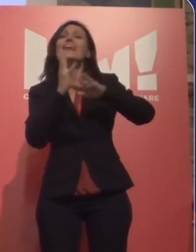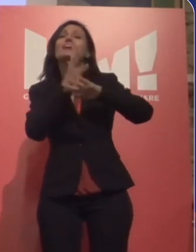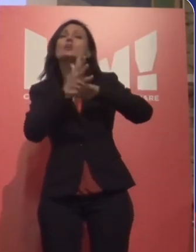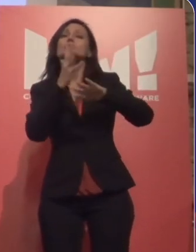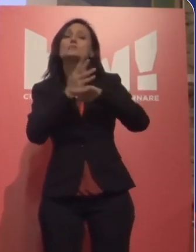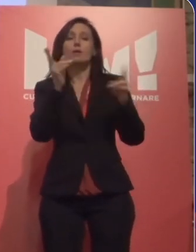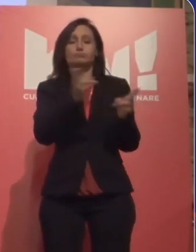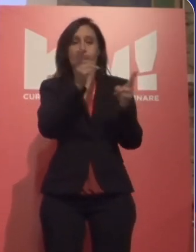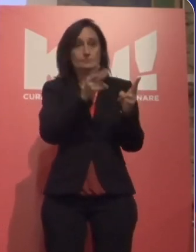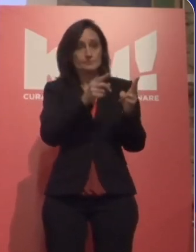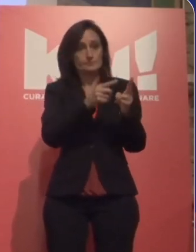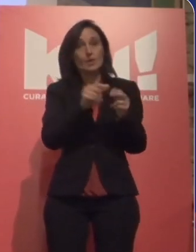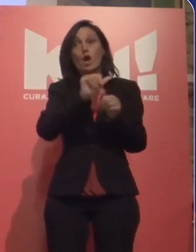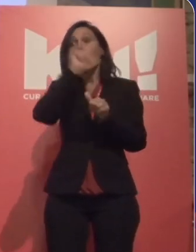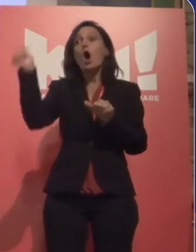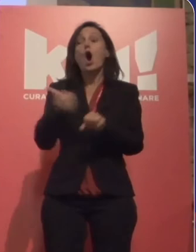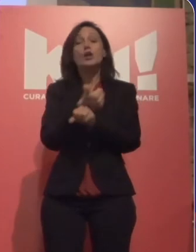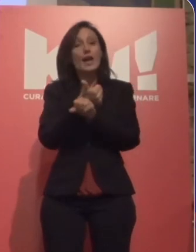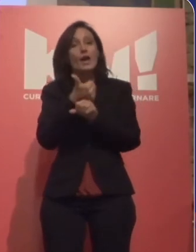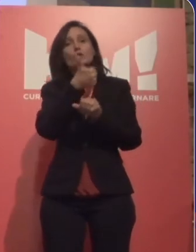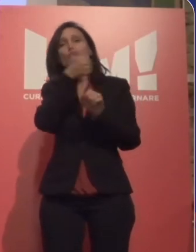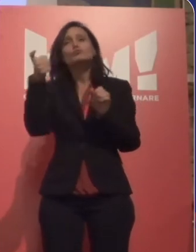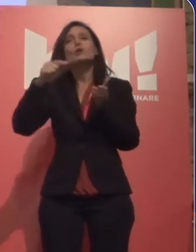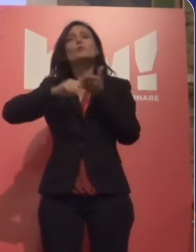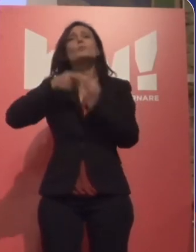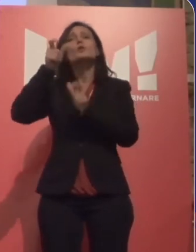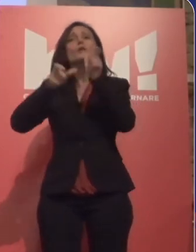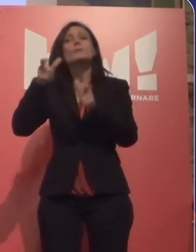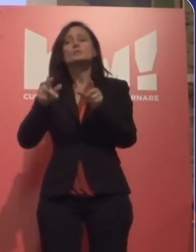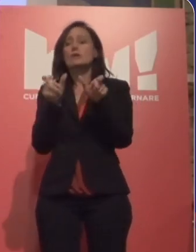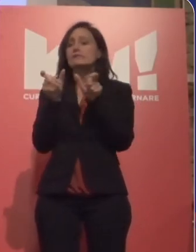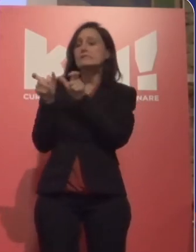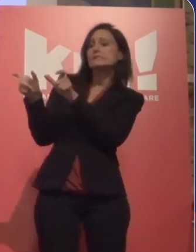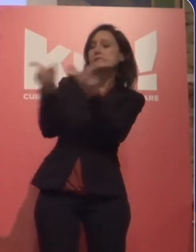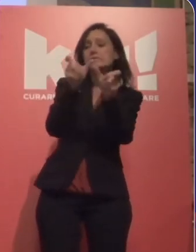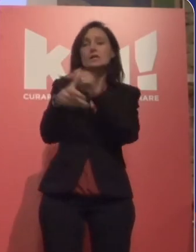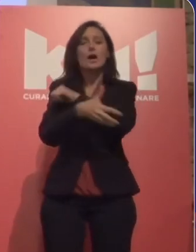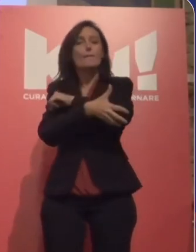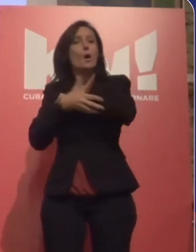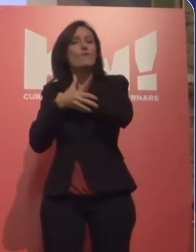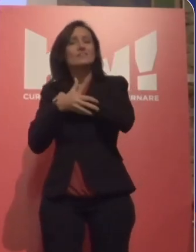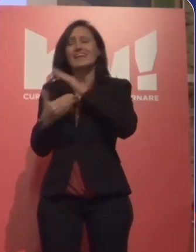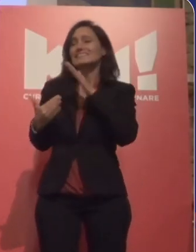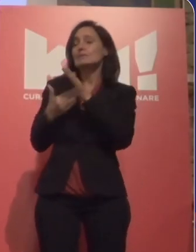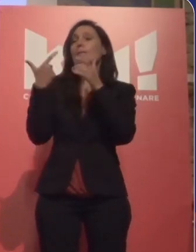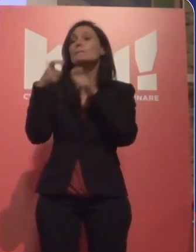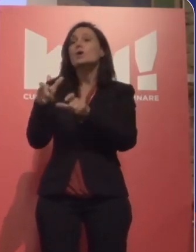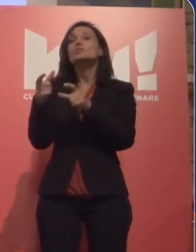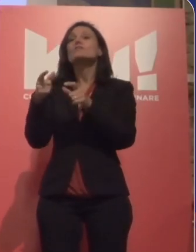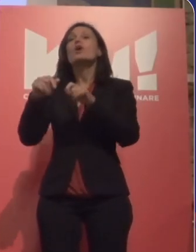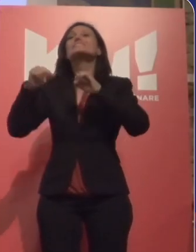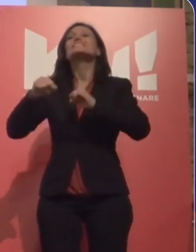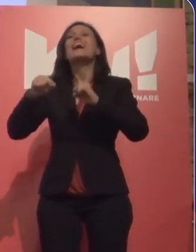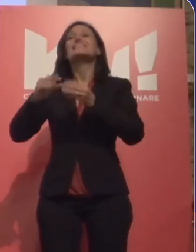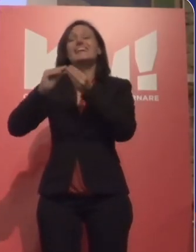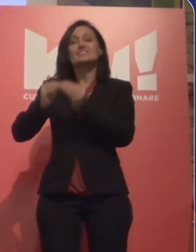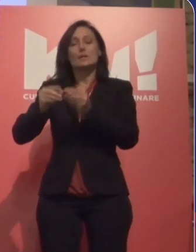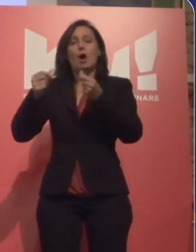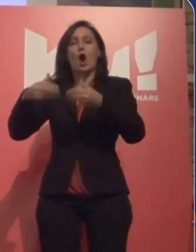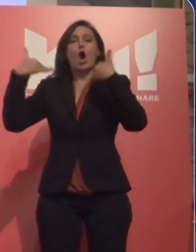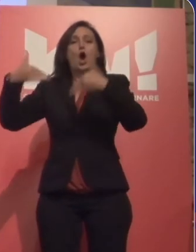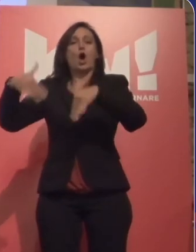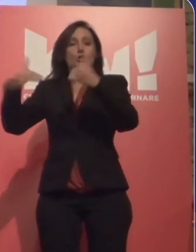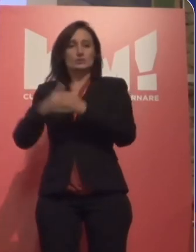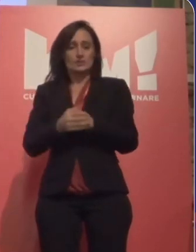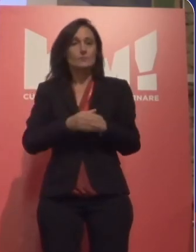100 milioni di persone sono costrette alla povertà estrema a causa dei costi sanitari gli uomini possiedono il 50 per cento